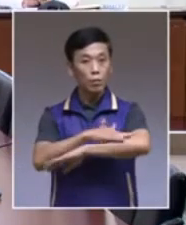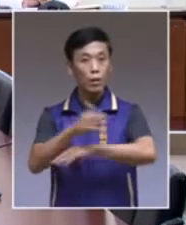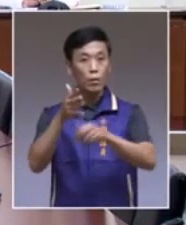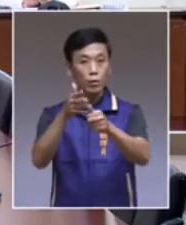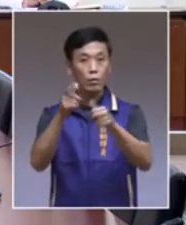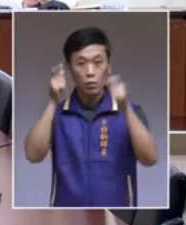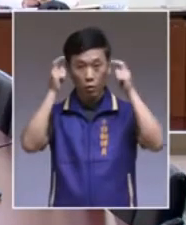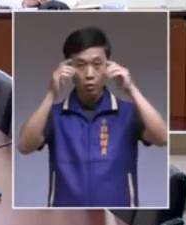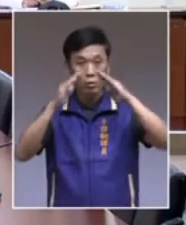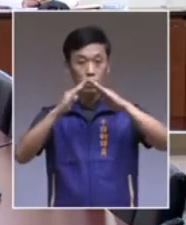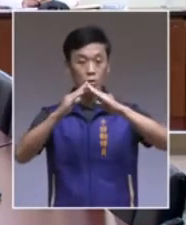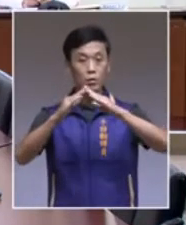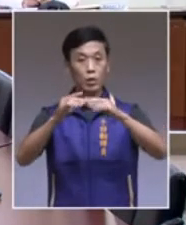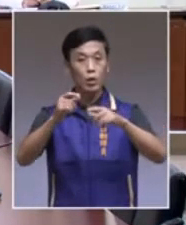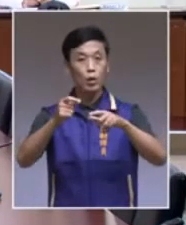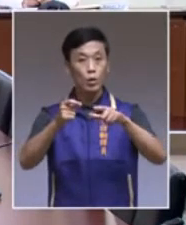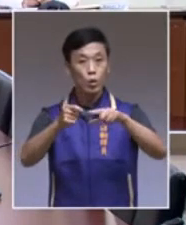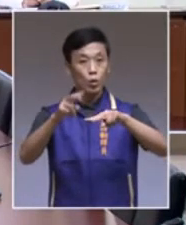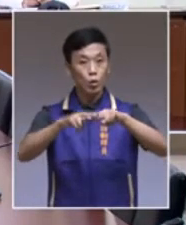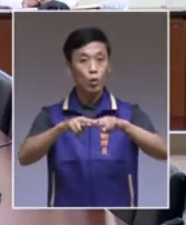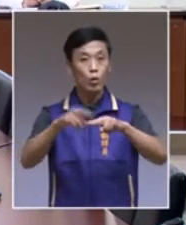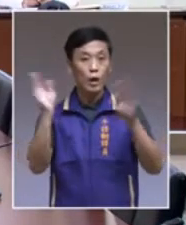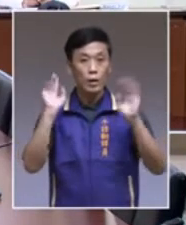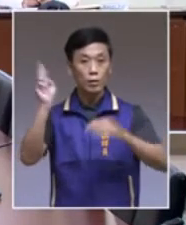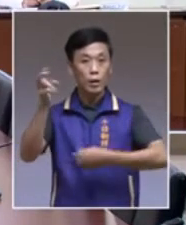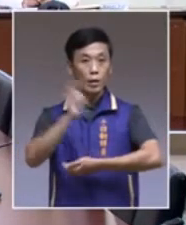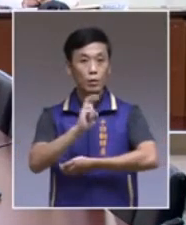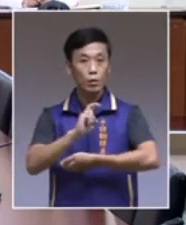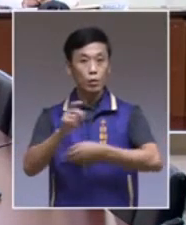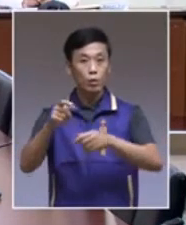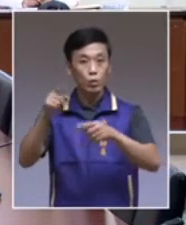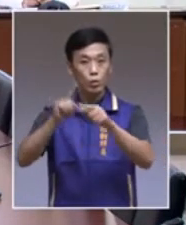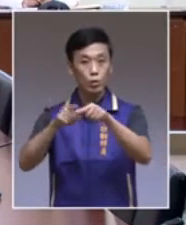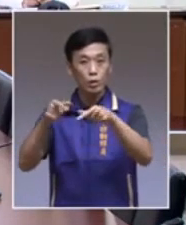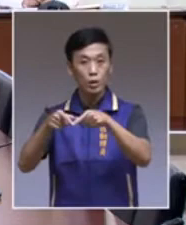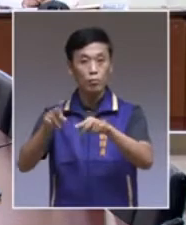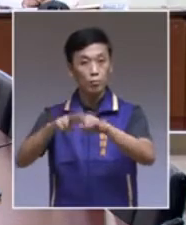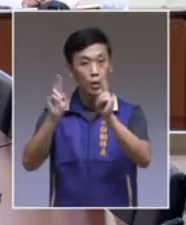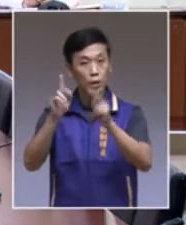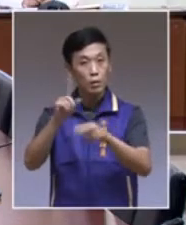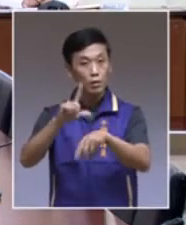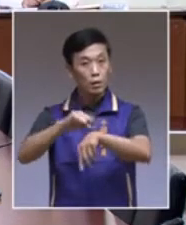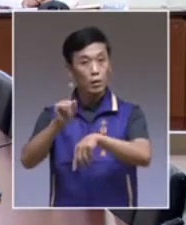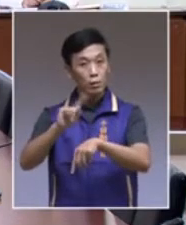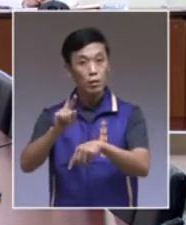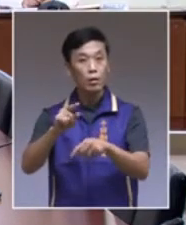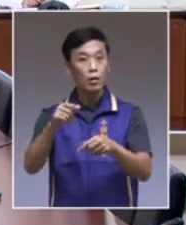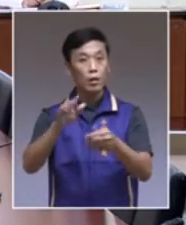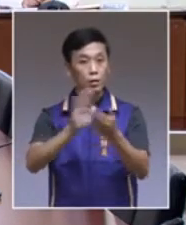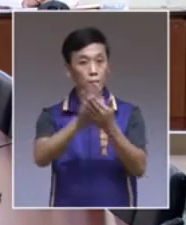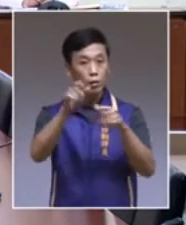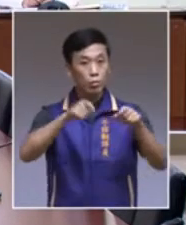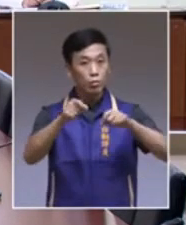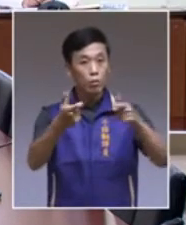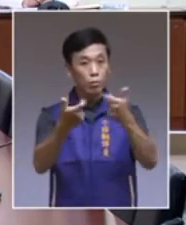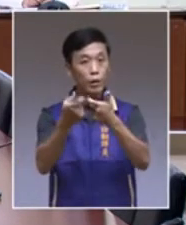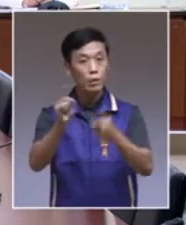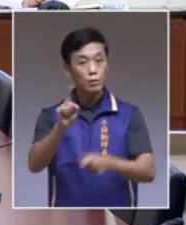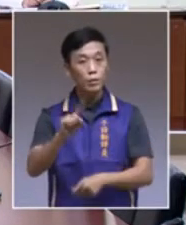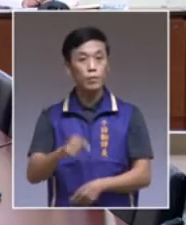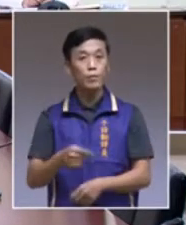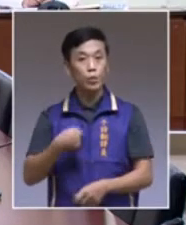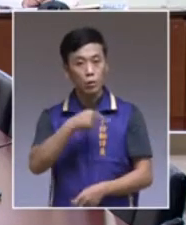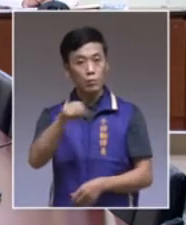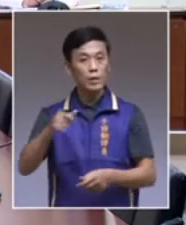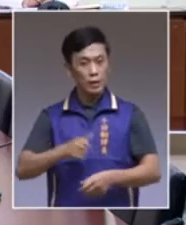那高雄的公共幼托中心不知道有没有什么时候可以开放，而且相关做法为何？ 好，我们